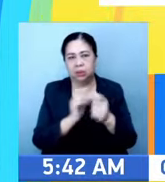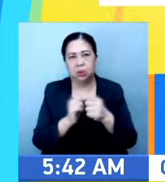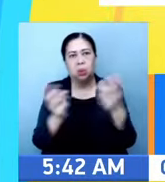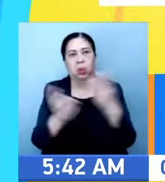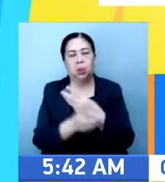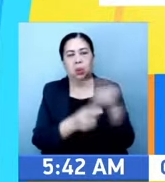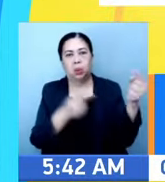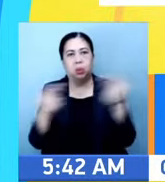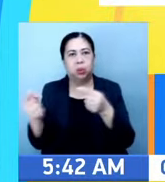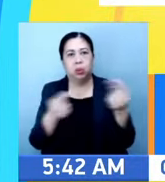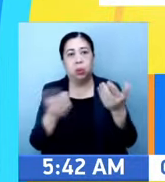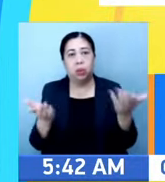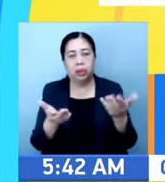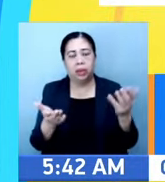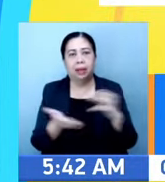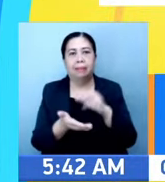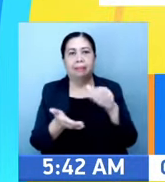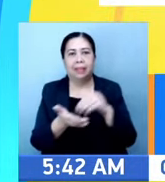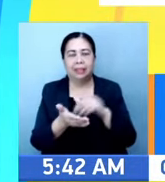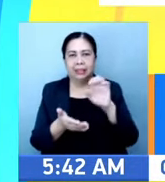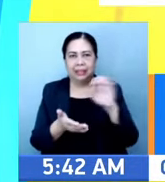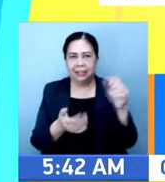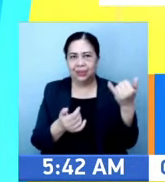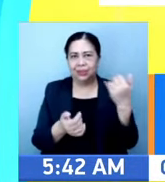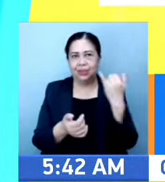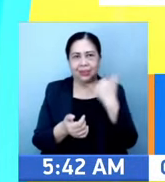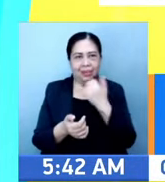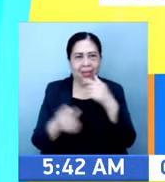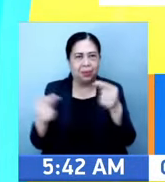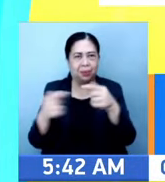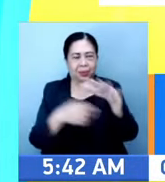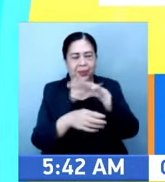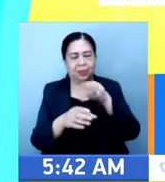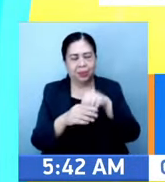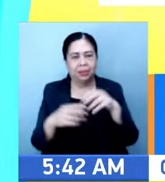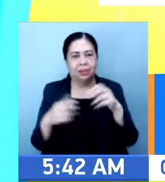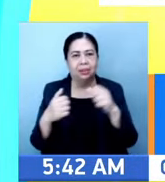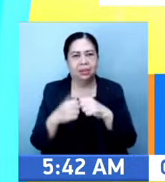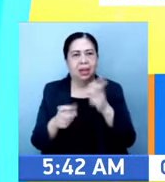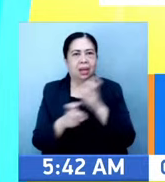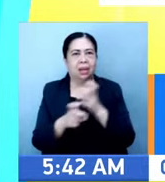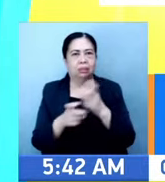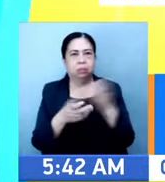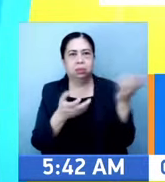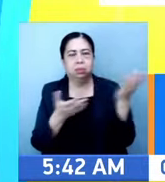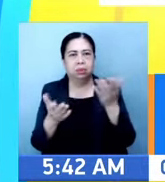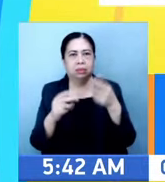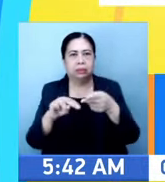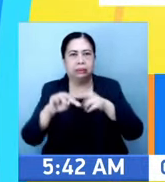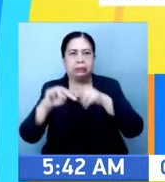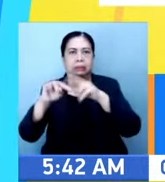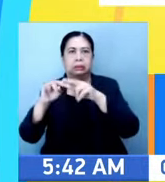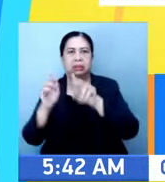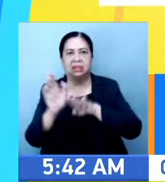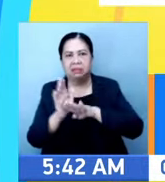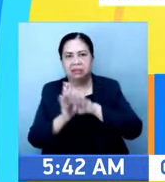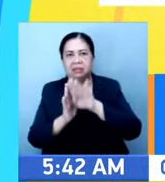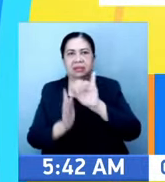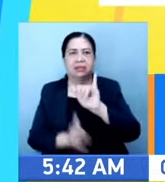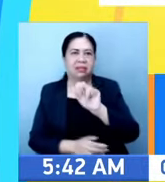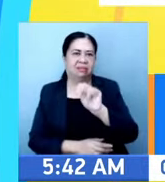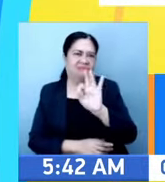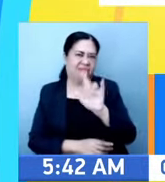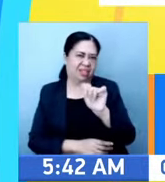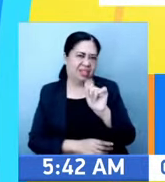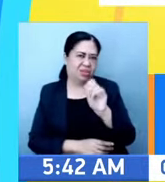East. Dahil sa mahinang piso, apektado ang pag-iimport sa bansa na posibleng magpataas po ng inflation rate. 57,